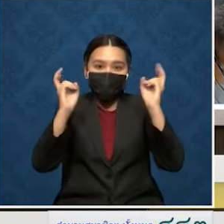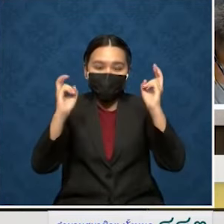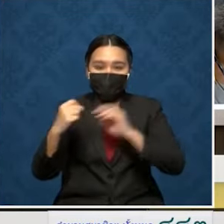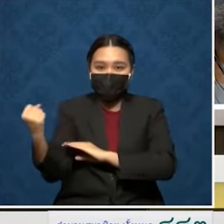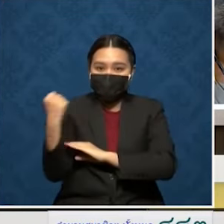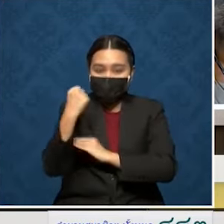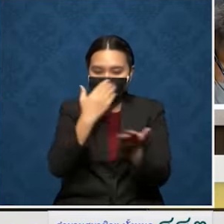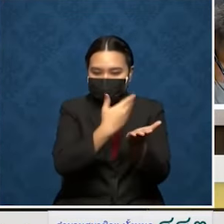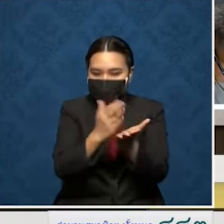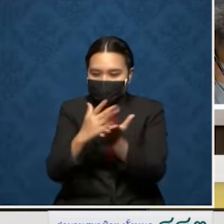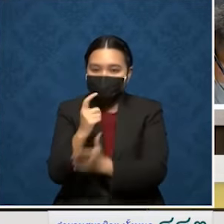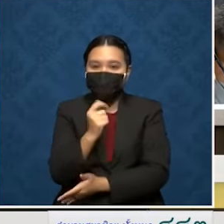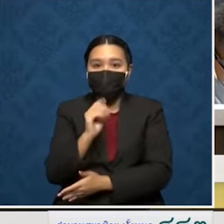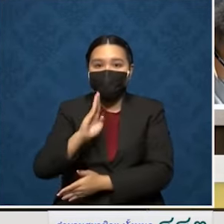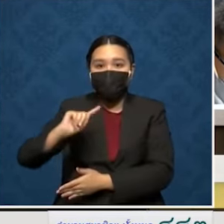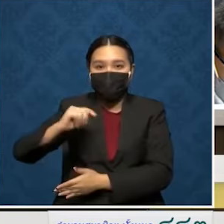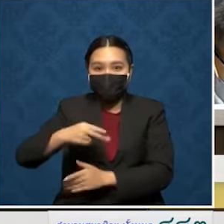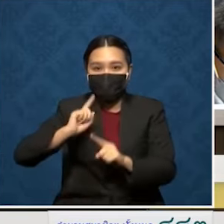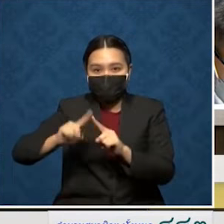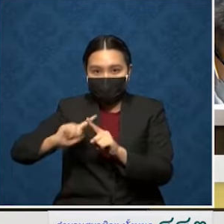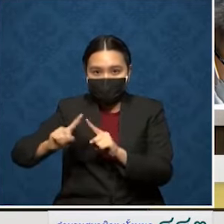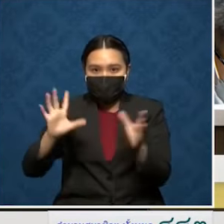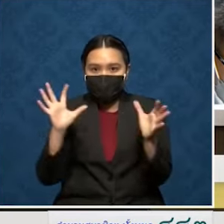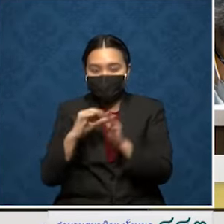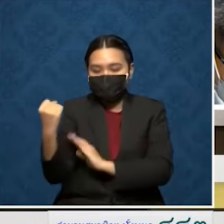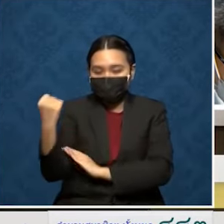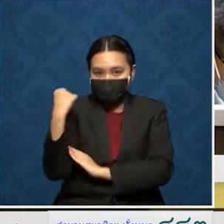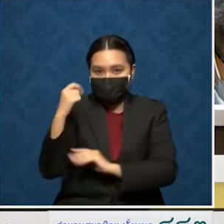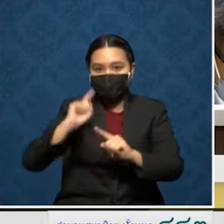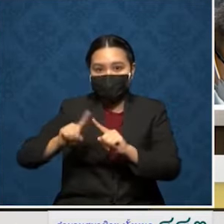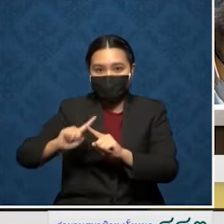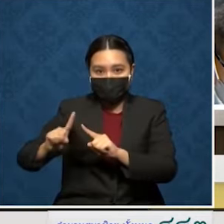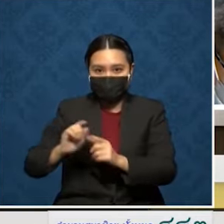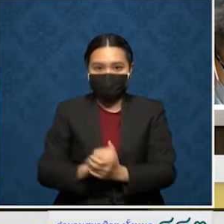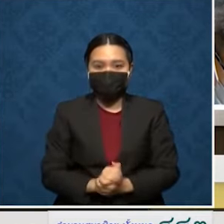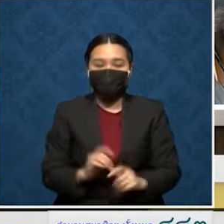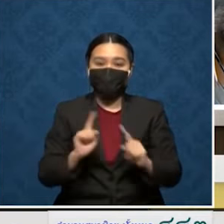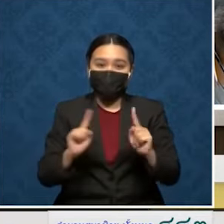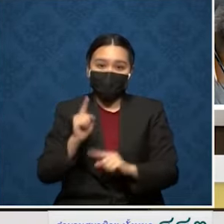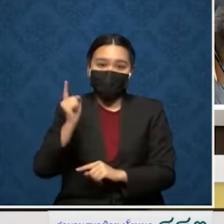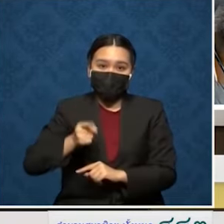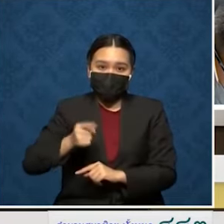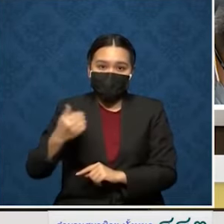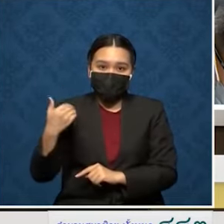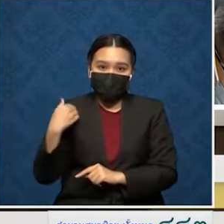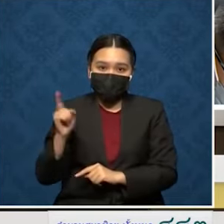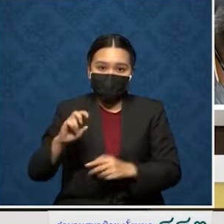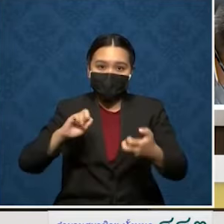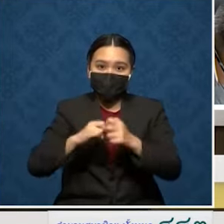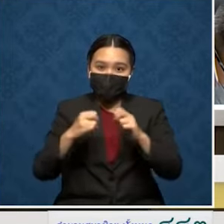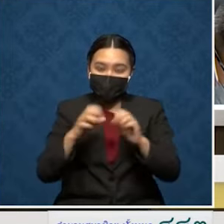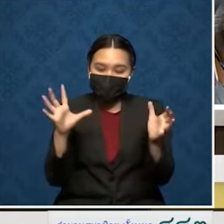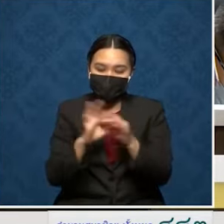องถิ่นนั้นจะพูดถึงเรื่องของการสร้างความเข้มแข็งเท่านั้นทั้งที่ข้อที่จริงแล้วปัญหาเรื่องของราย